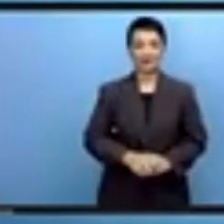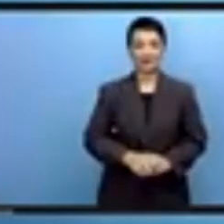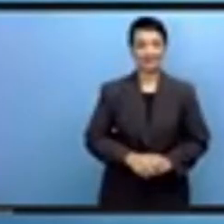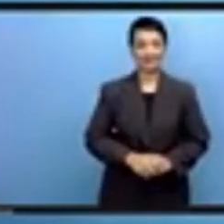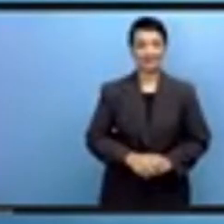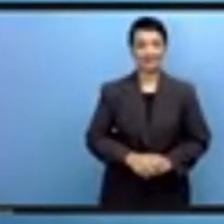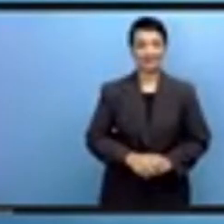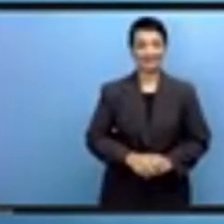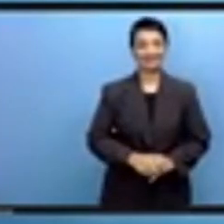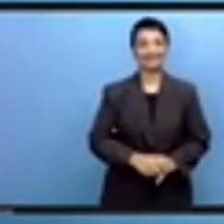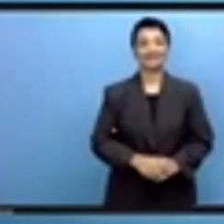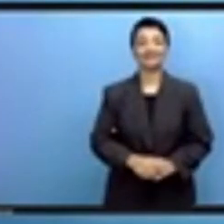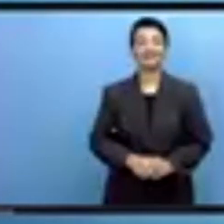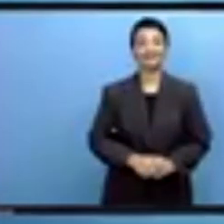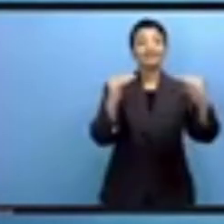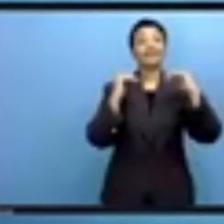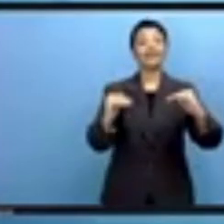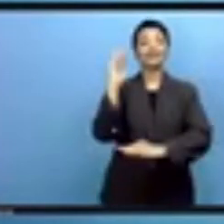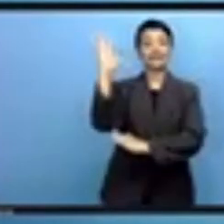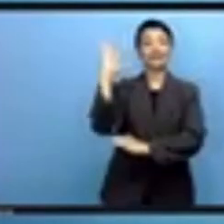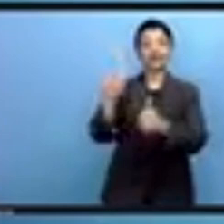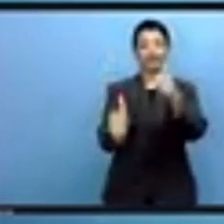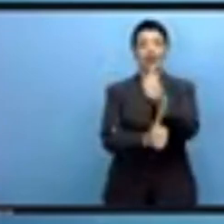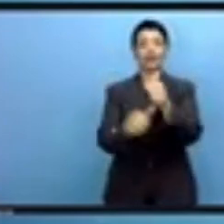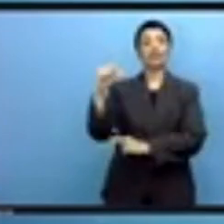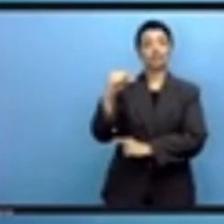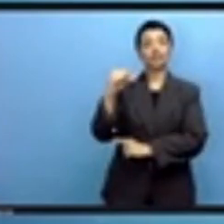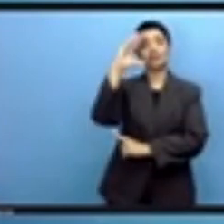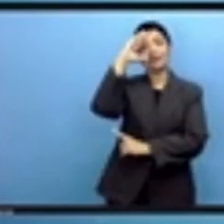我们的下一位演讲人